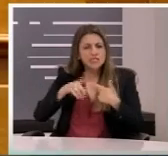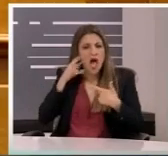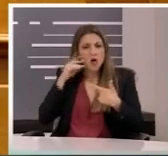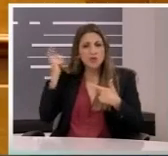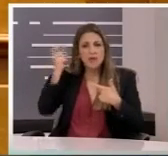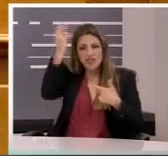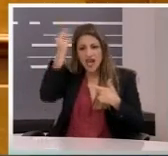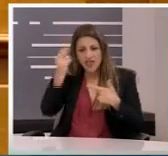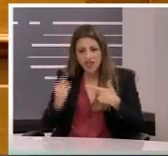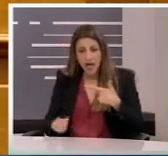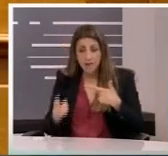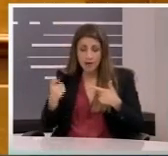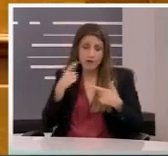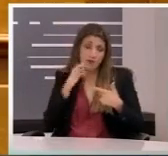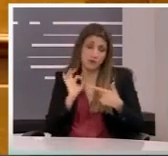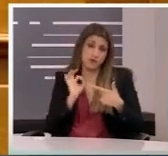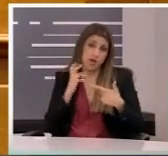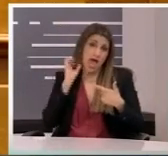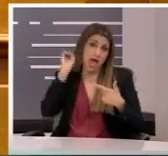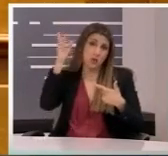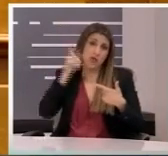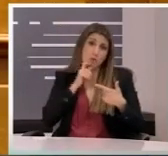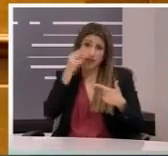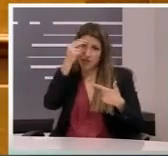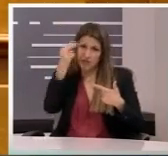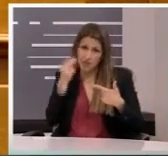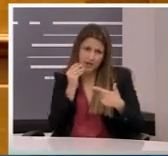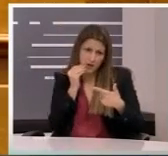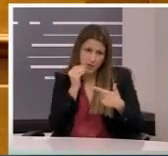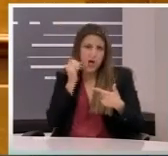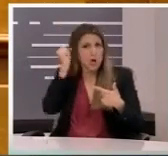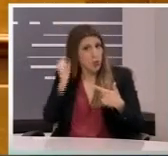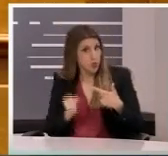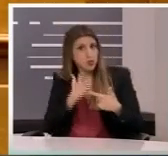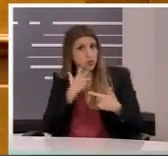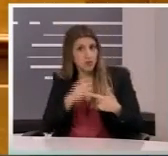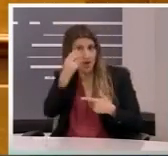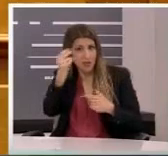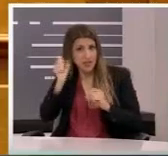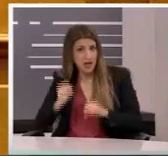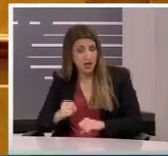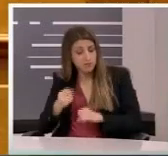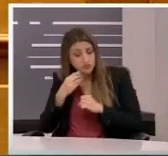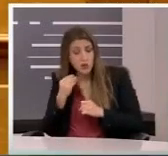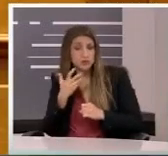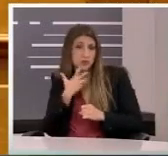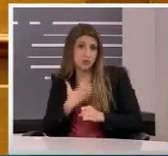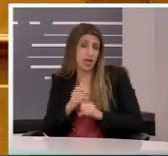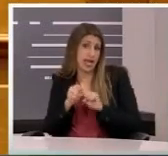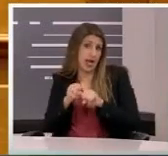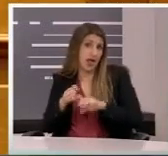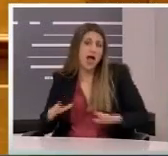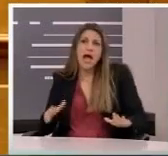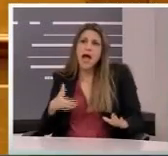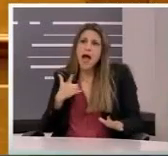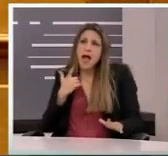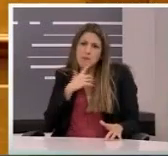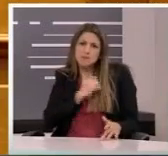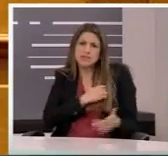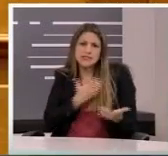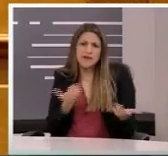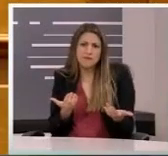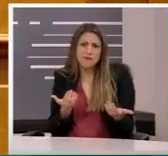εθνικά ζητήματα, τα ζητήματα εξωτερικής πολιτικής, τα οποία είναι εξαιρετικά σοβαρά, εξαιρετικά σοβαρά. Ωστόσο, εκτιμώ